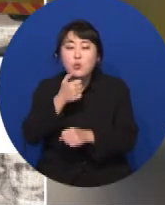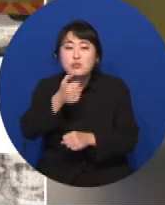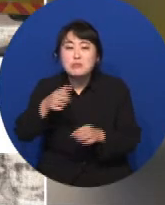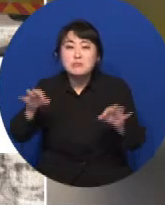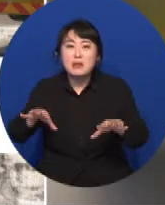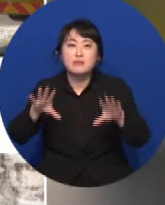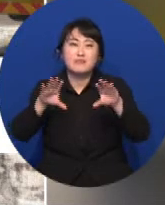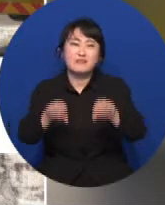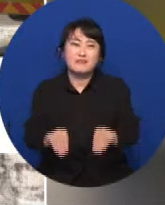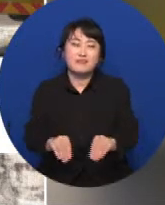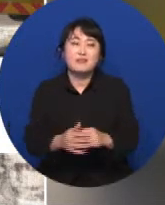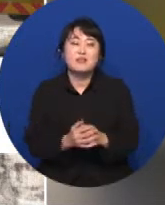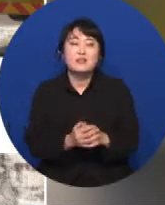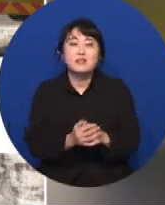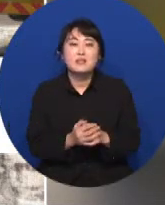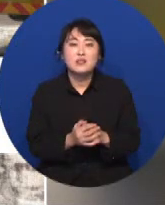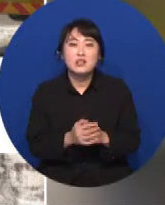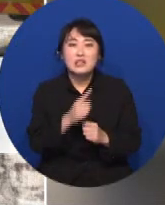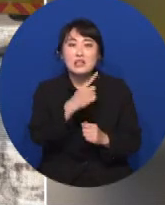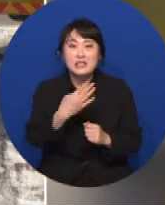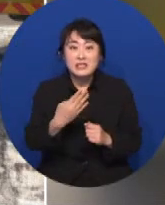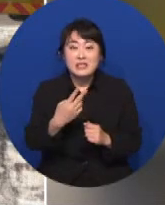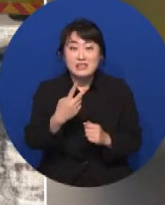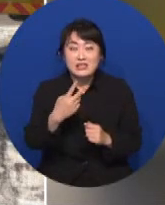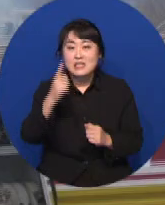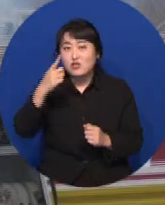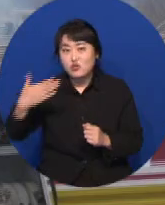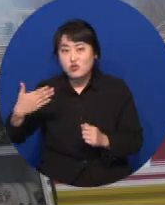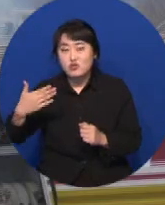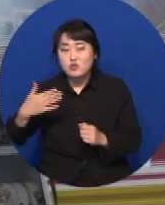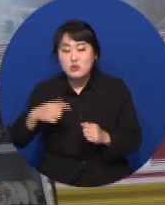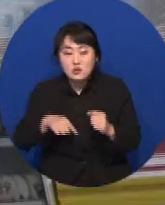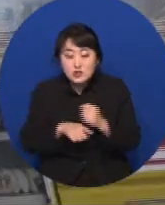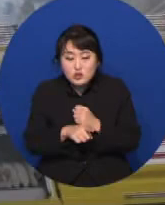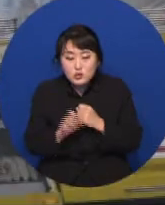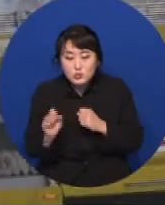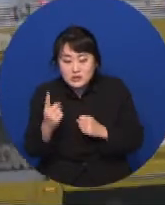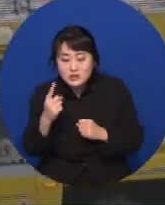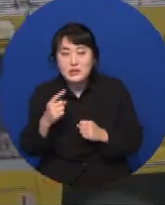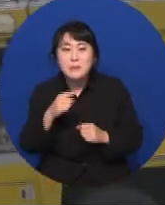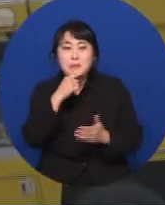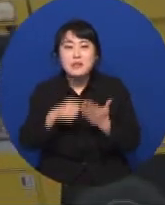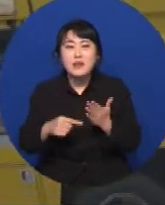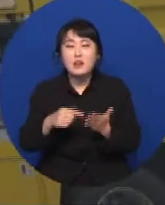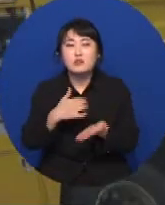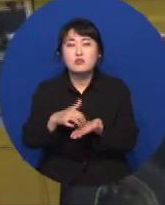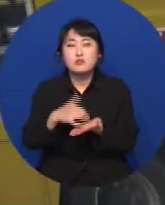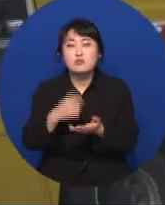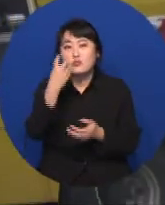꺼졌습니다 경찰과 소방당국은 정확한 화재 원인과 피해 규모를 조사하고 있습니다